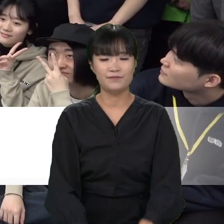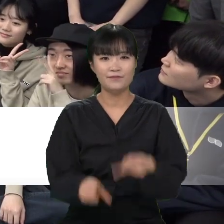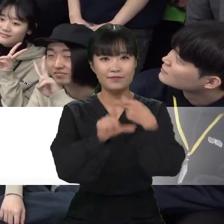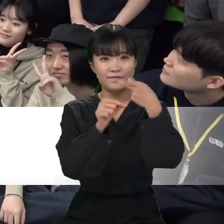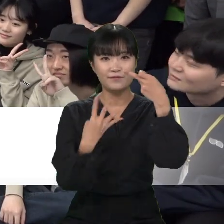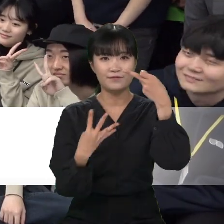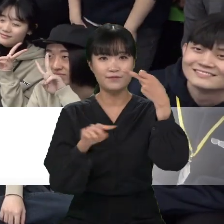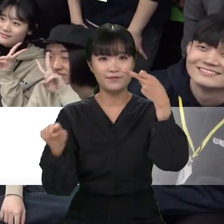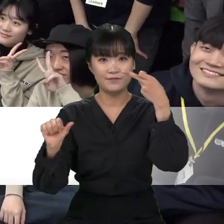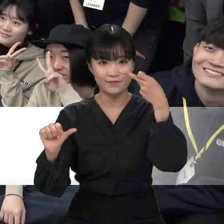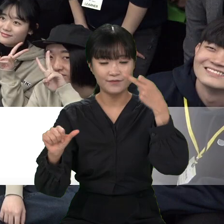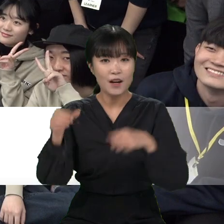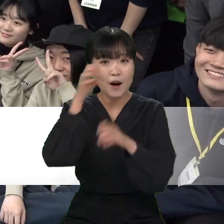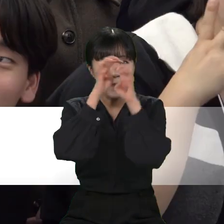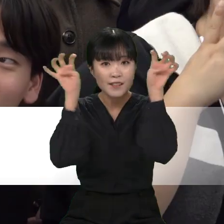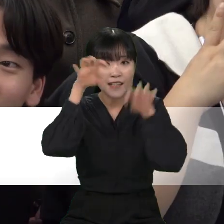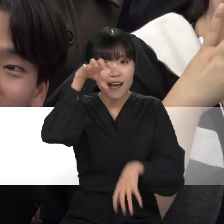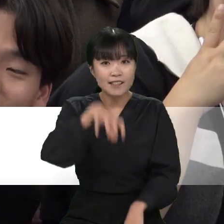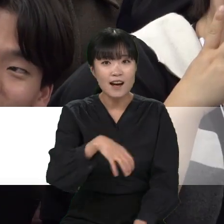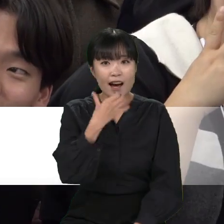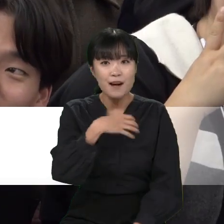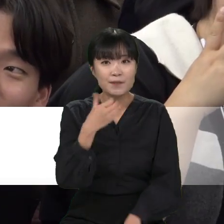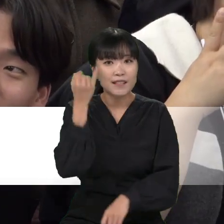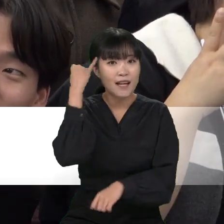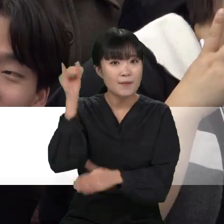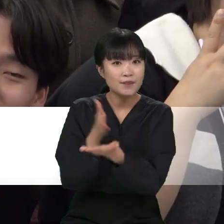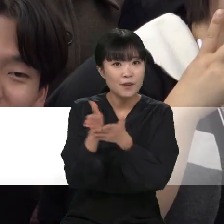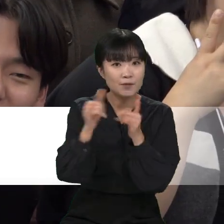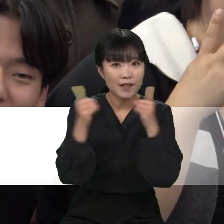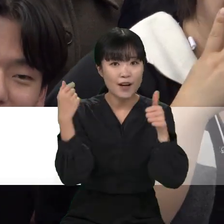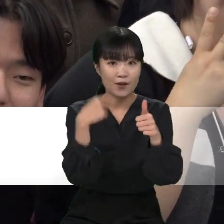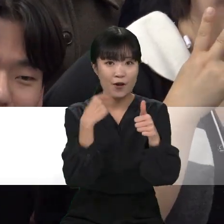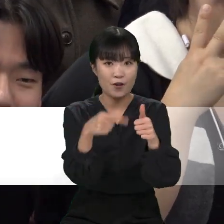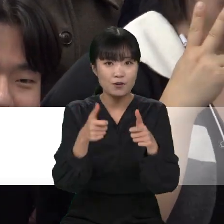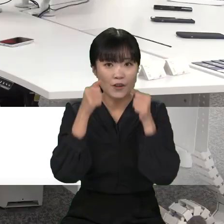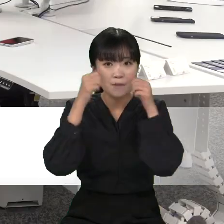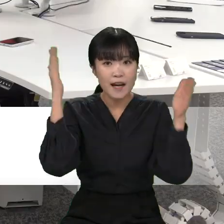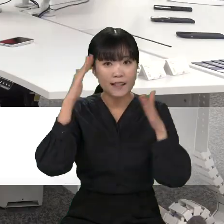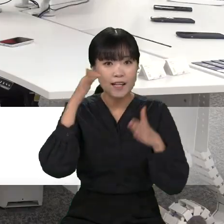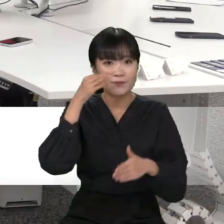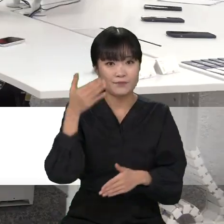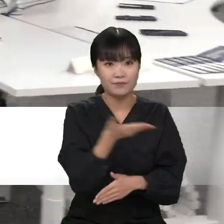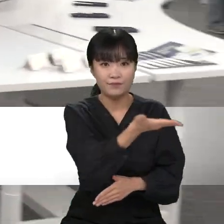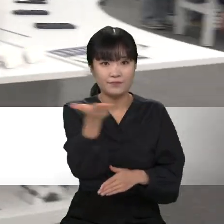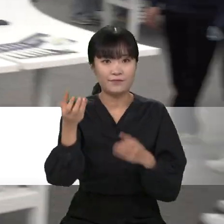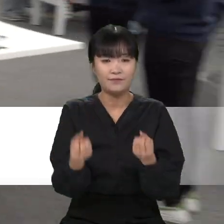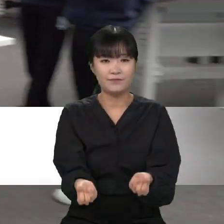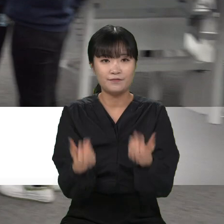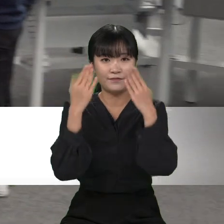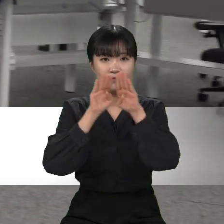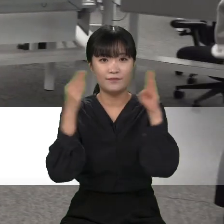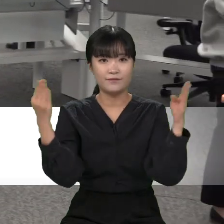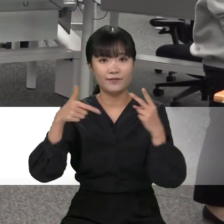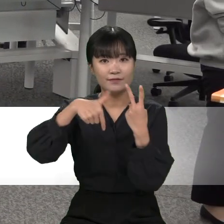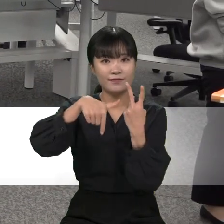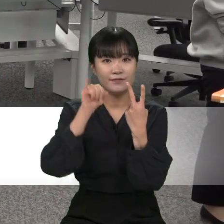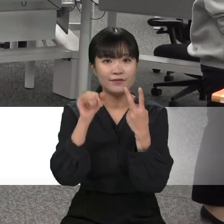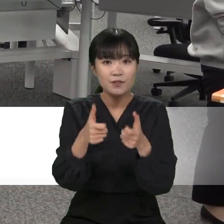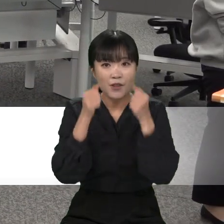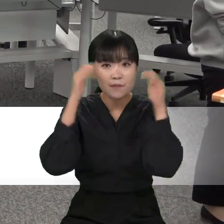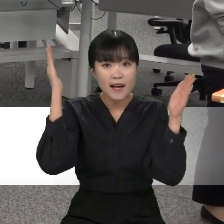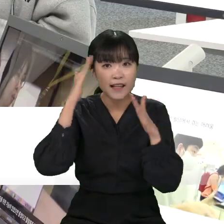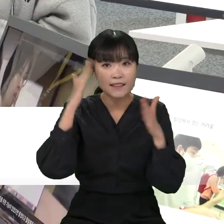모습입니다 지난 4일과 5일 포스텍에서 애플 디벨로퍼 아카데미 수료생 쇼케이스가 열려 2기